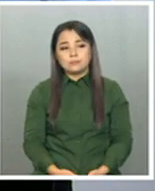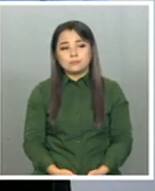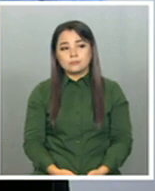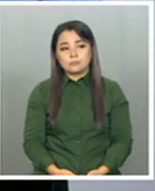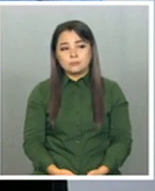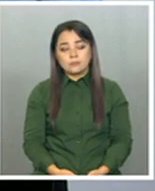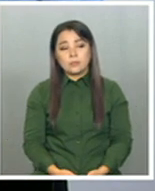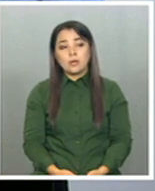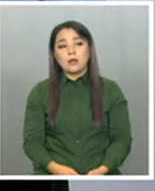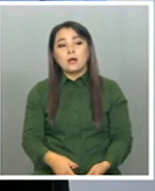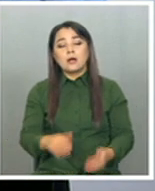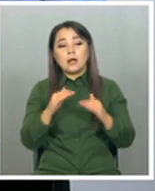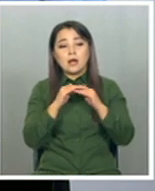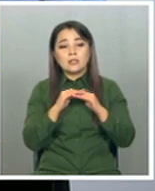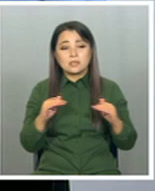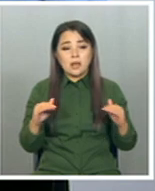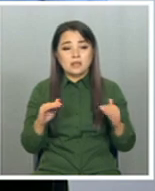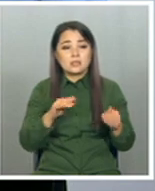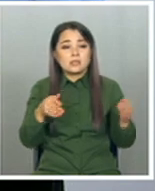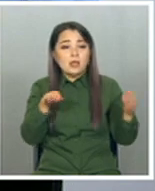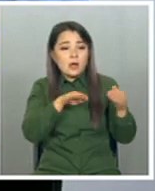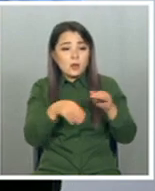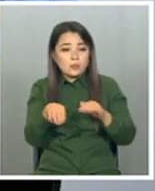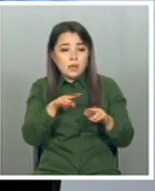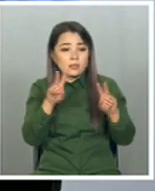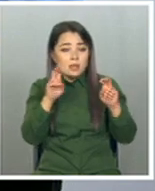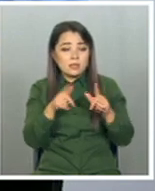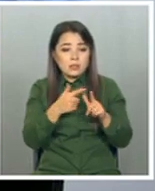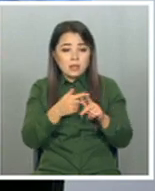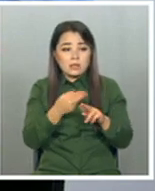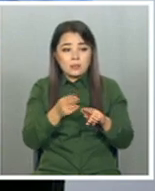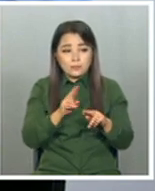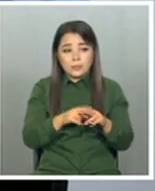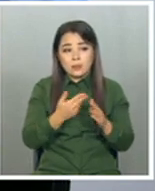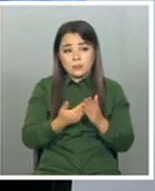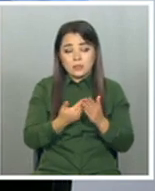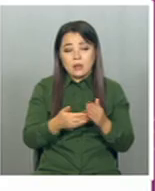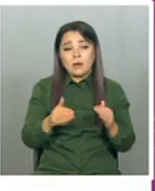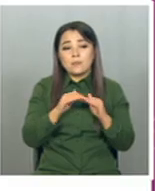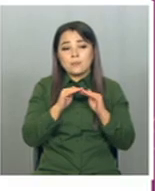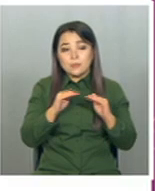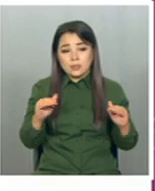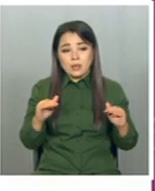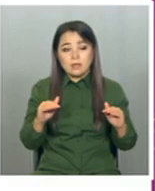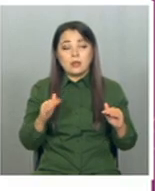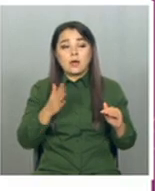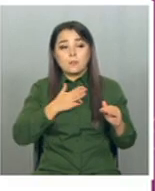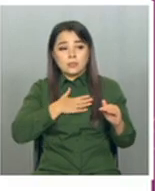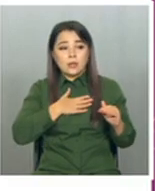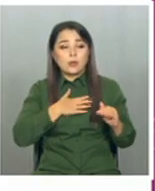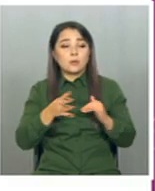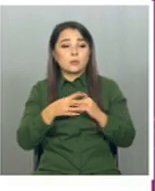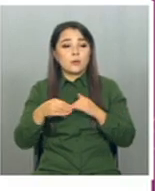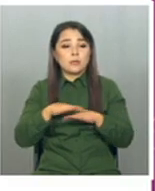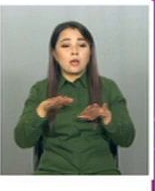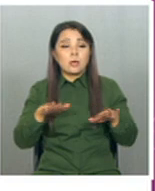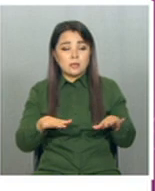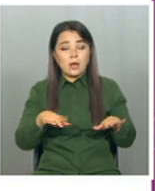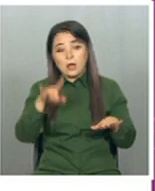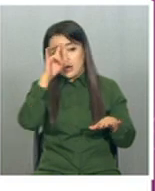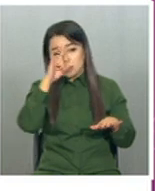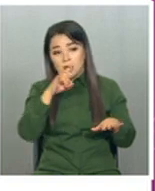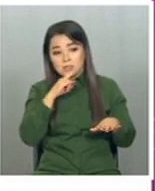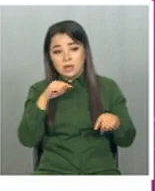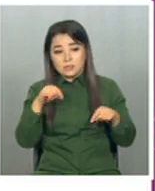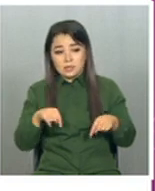Енді аласа тауларға мысал келтірейік. Мысал үшін аласа тауларға біздің туған жеріміздегі